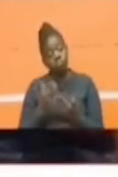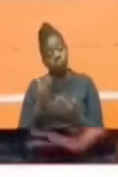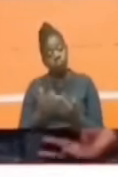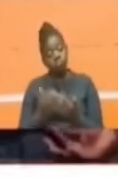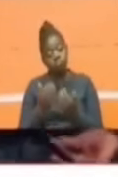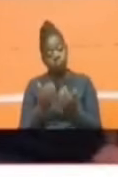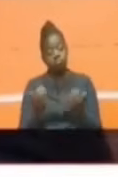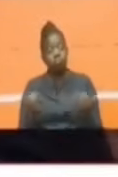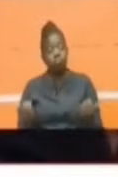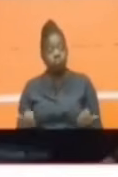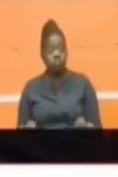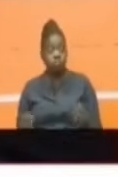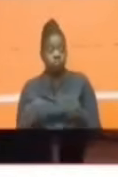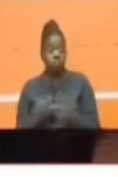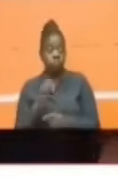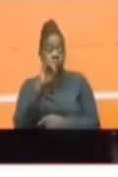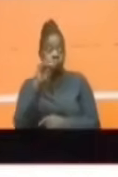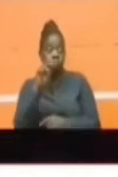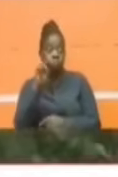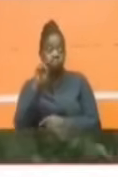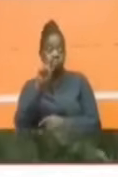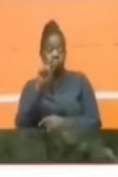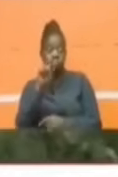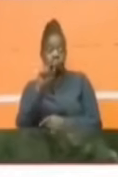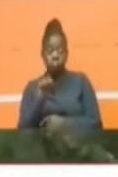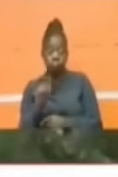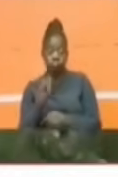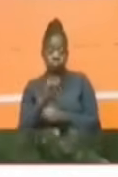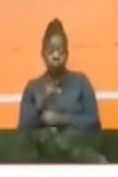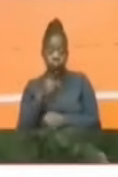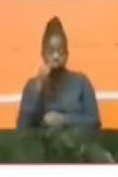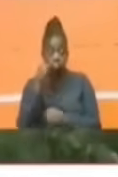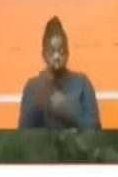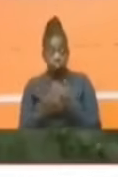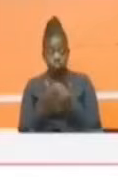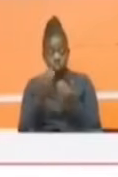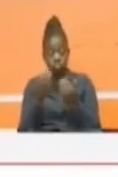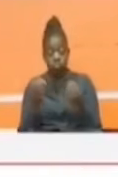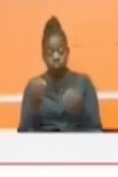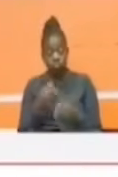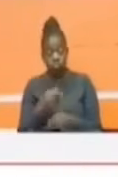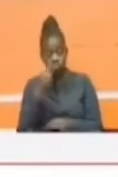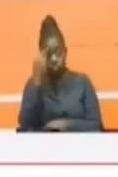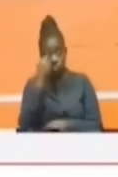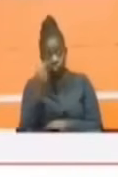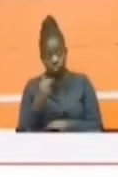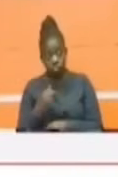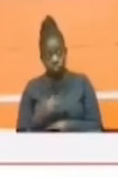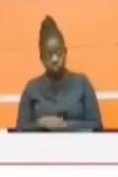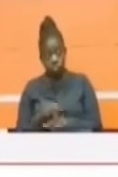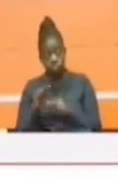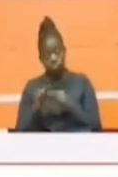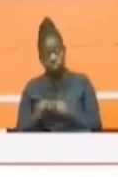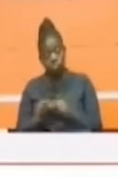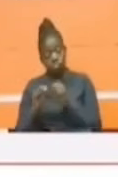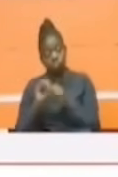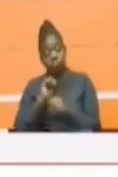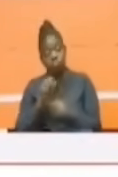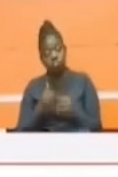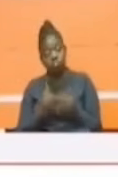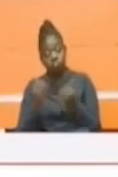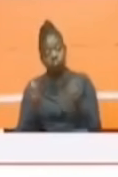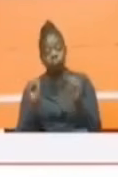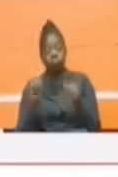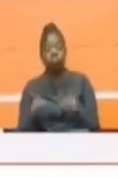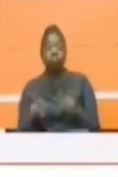na Na ulime juli yetu wiganda kuliza wazade Okuliza wana modene Mutu ino kutula na wana wafi Kali no solo